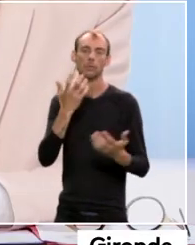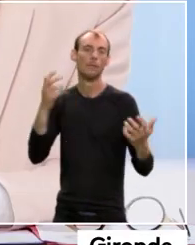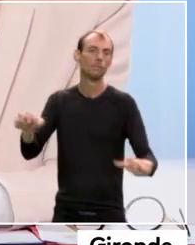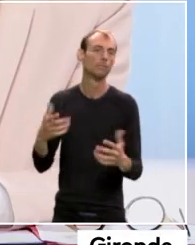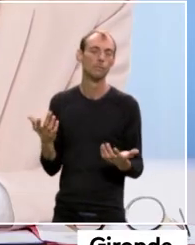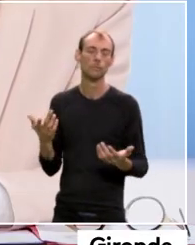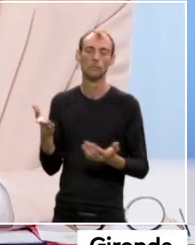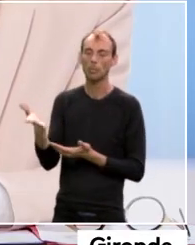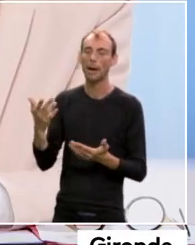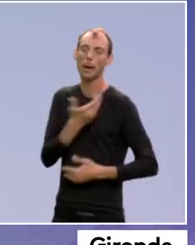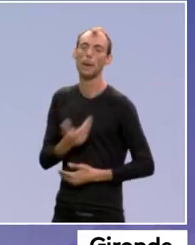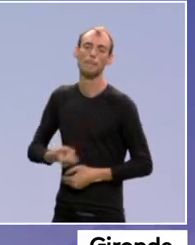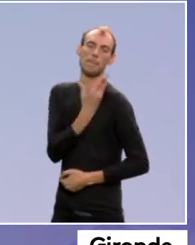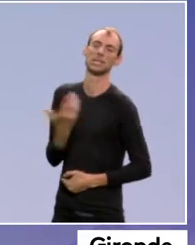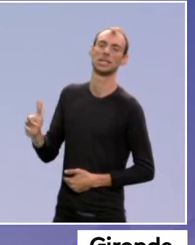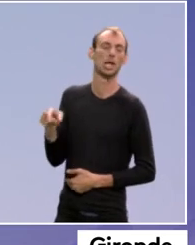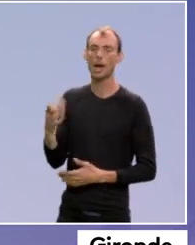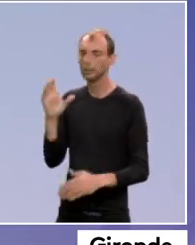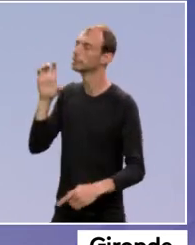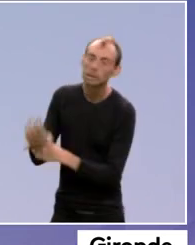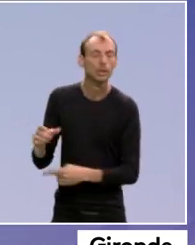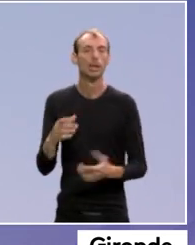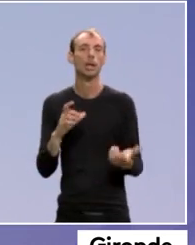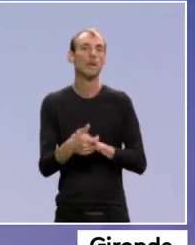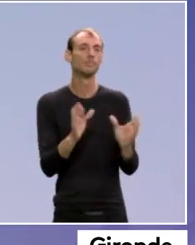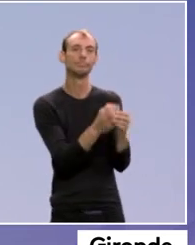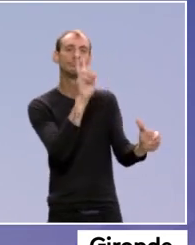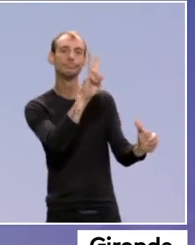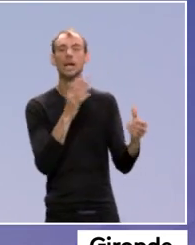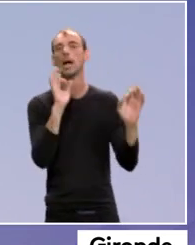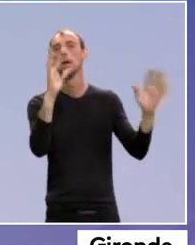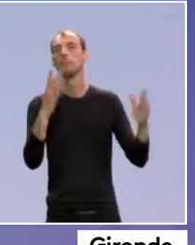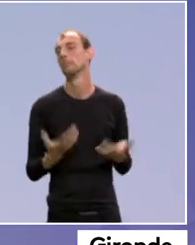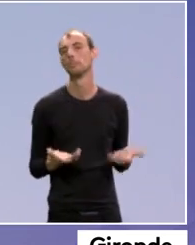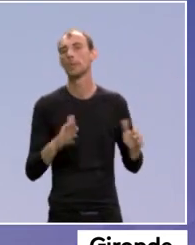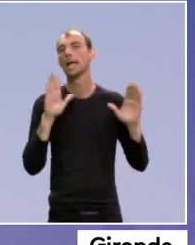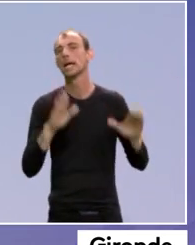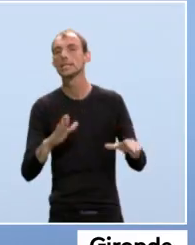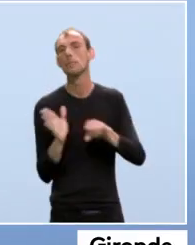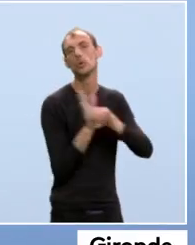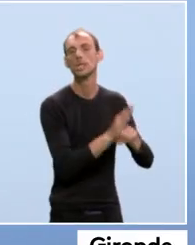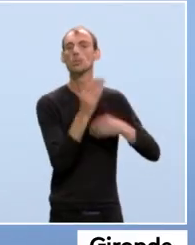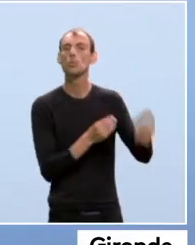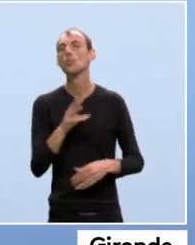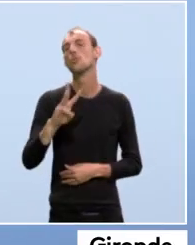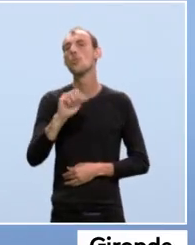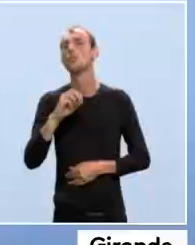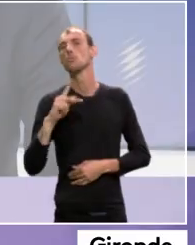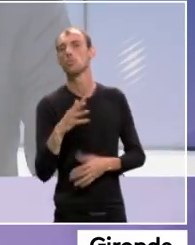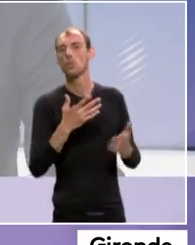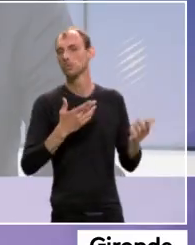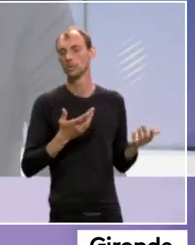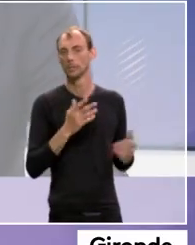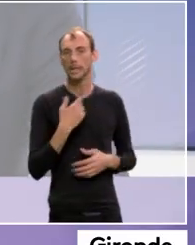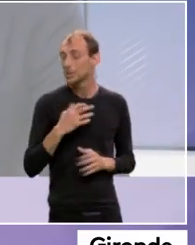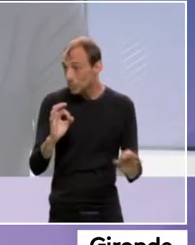gloubiboulgate d'islamo-gauchisme et de et de wokis qui va nous poser des problèmes vous pouvez le définir s'il vous plaît juste une question parce